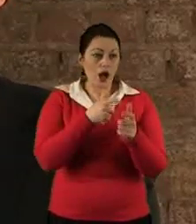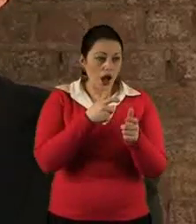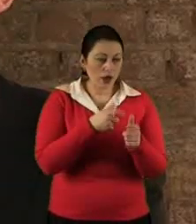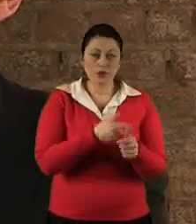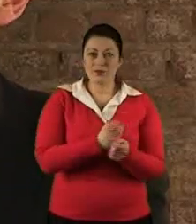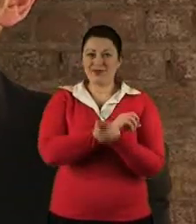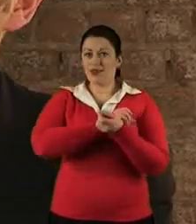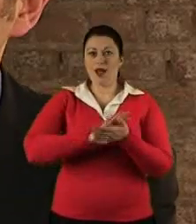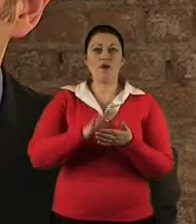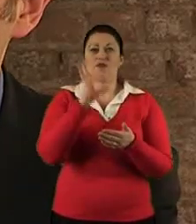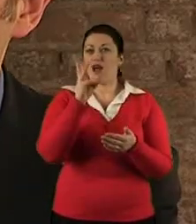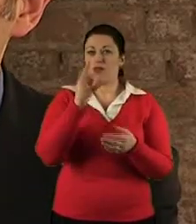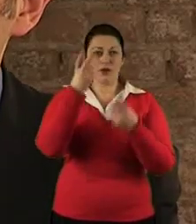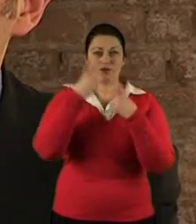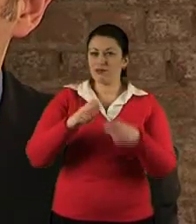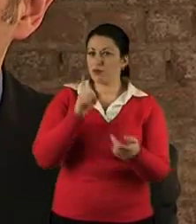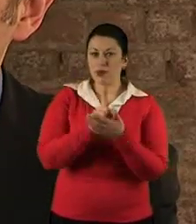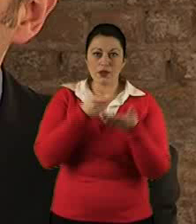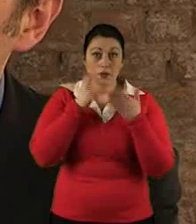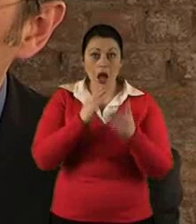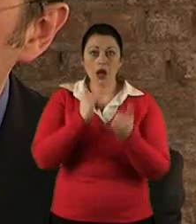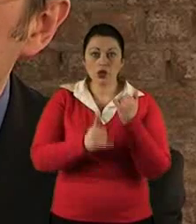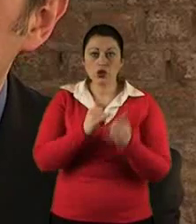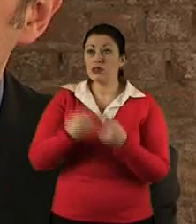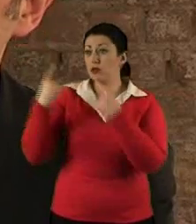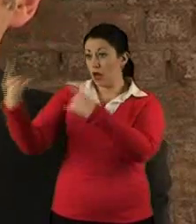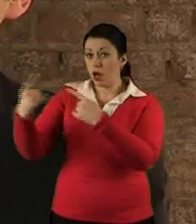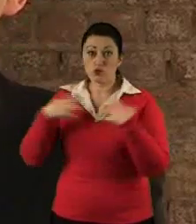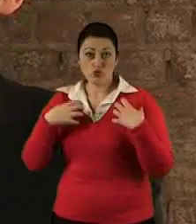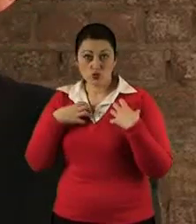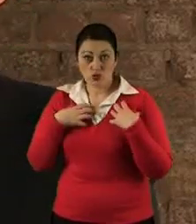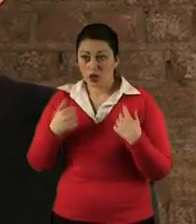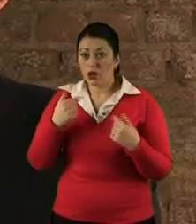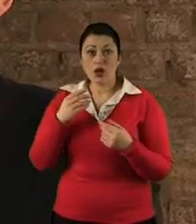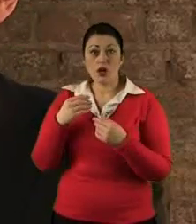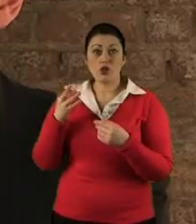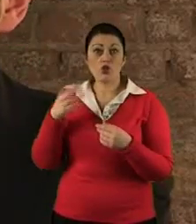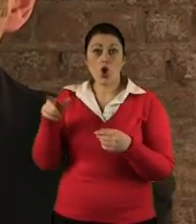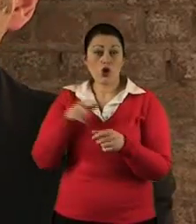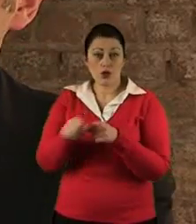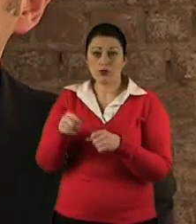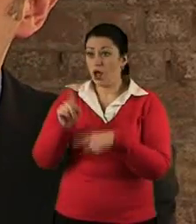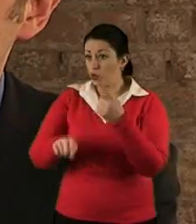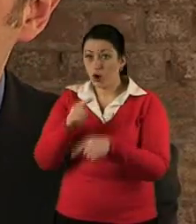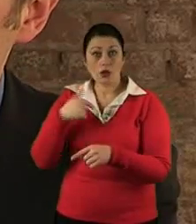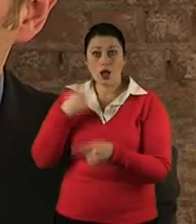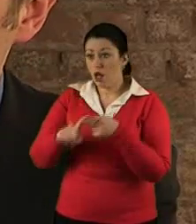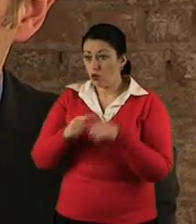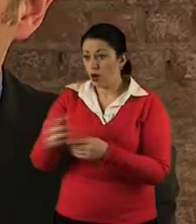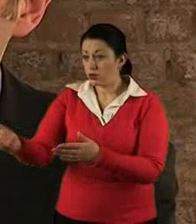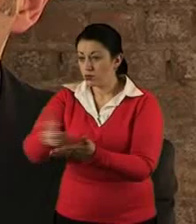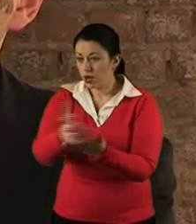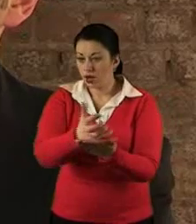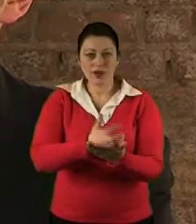dziko żyjącego, one oczywiście nie będą podlegały tutaj temu zwolnieniu, które dotyczy rolników. W tym przypadku musielibyśmy zawsze